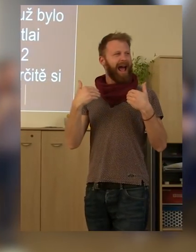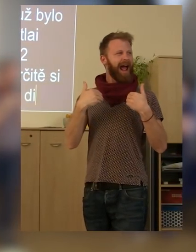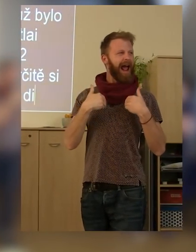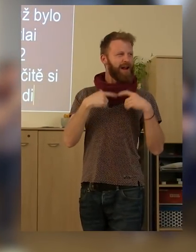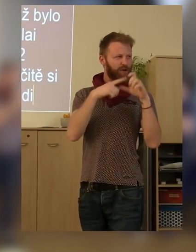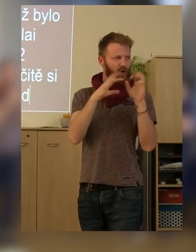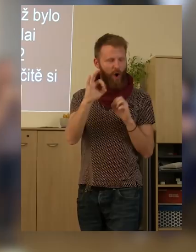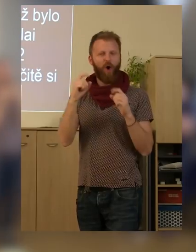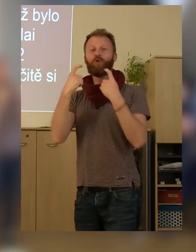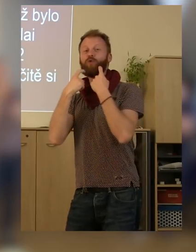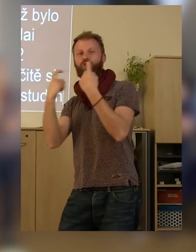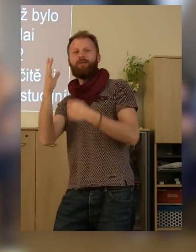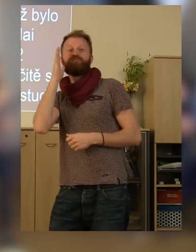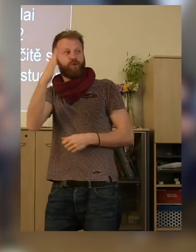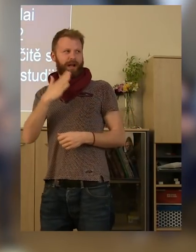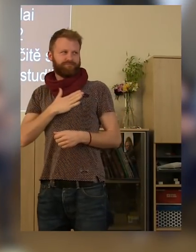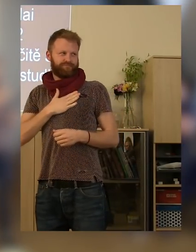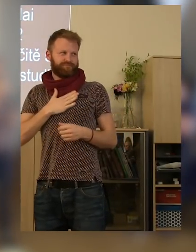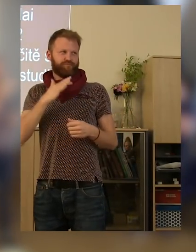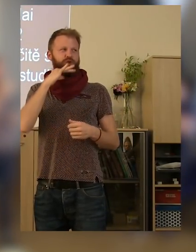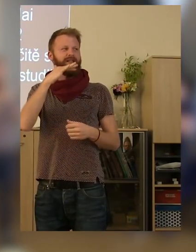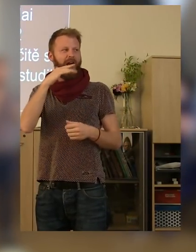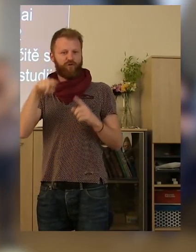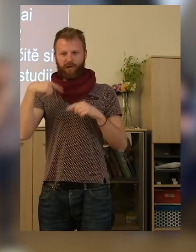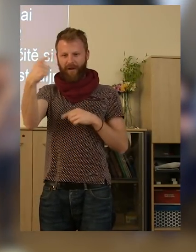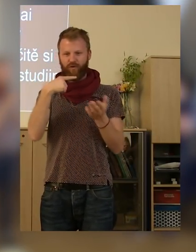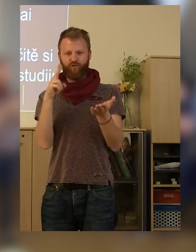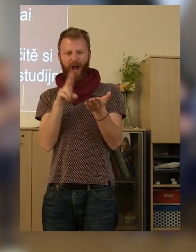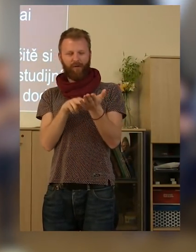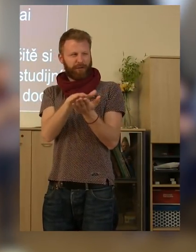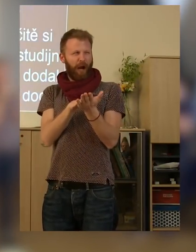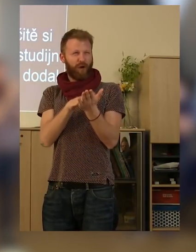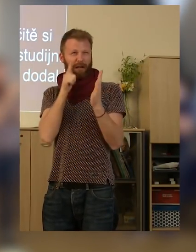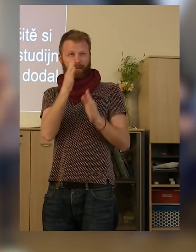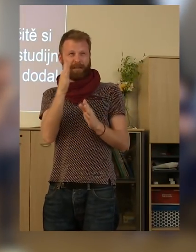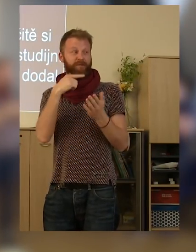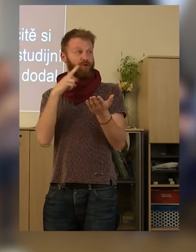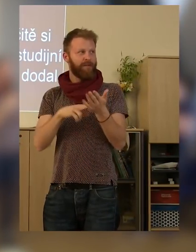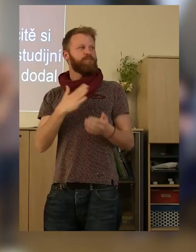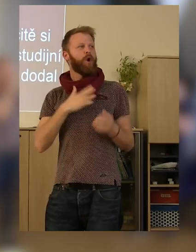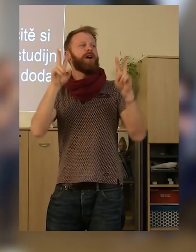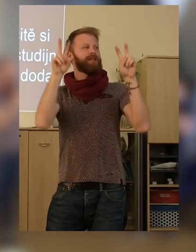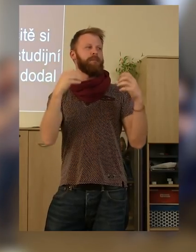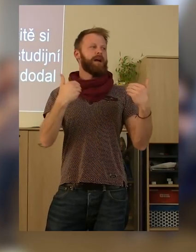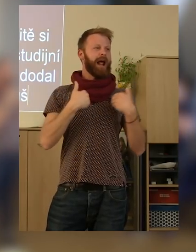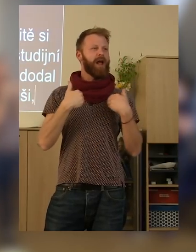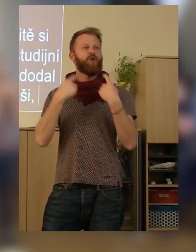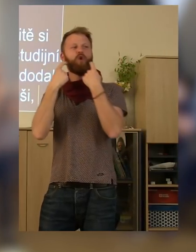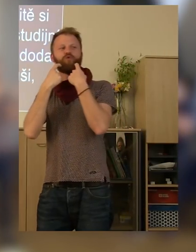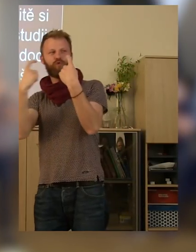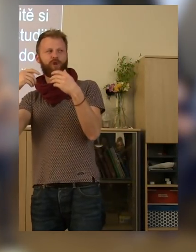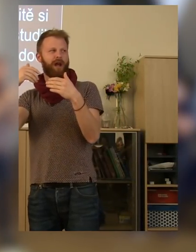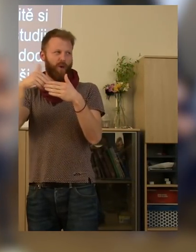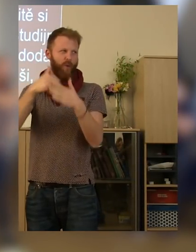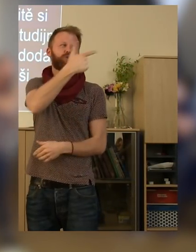bych ještě dodal jenom krátkou informaci k egu a duši. Začátkem července tady bude